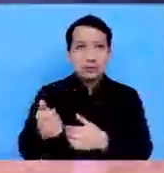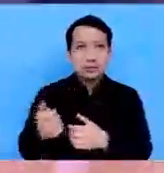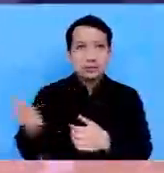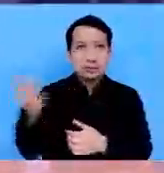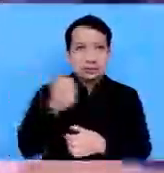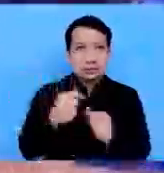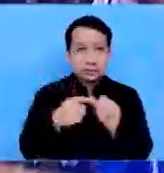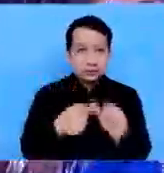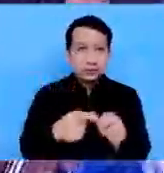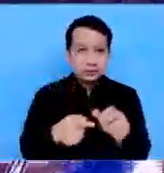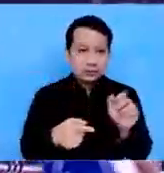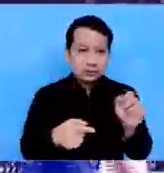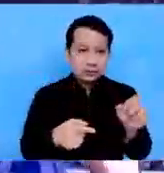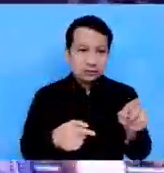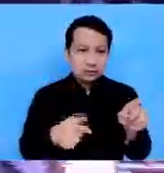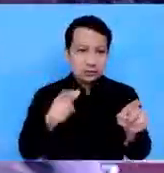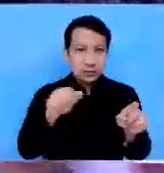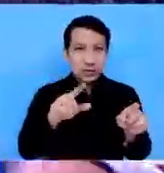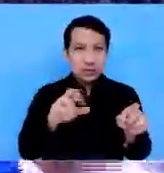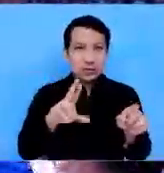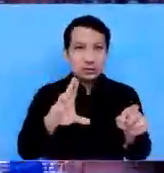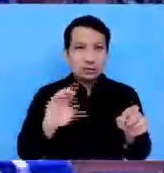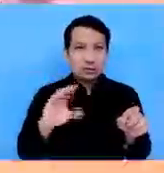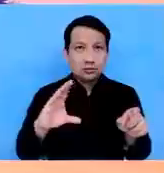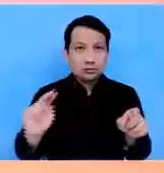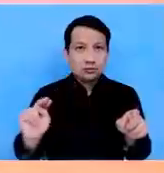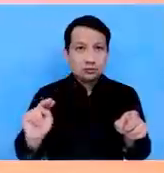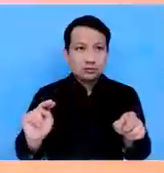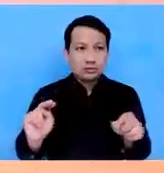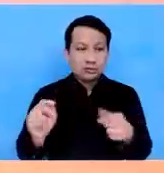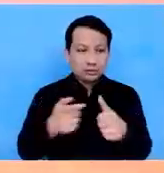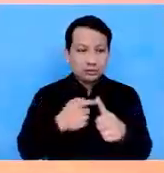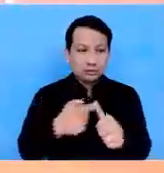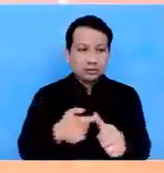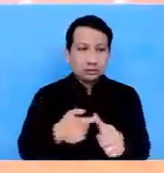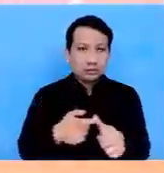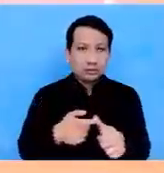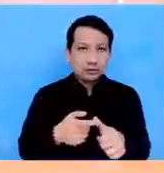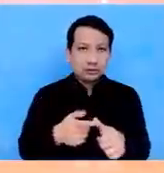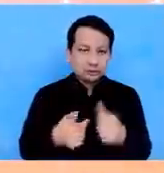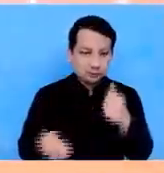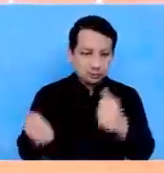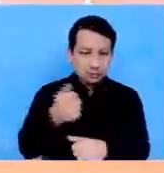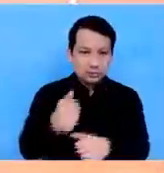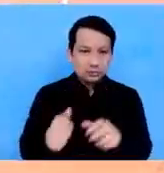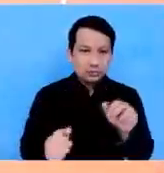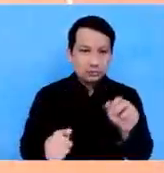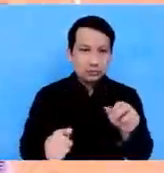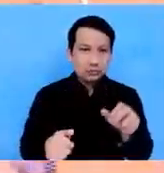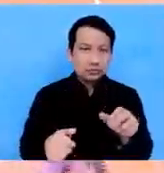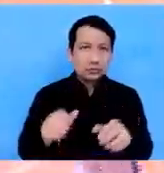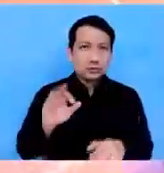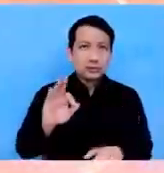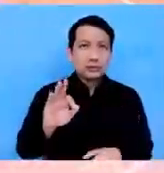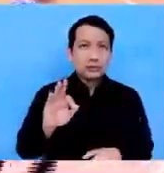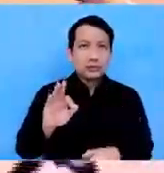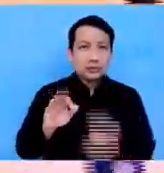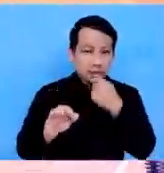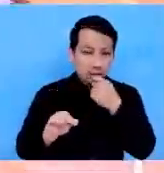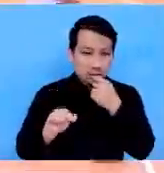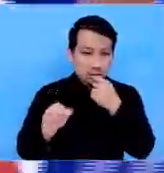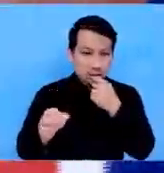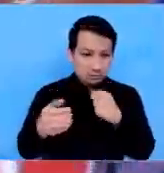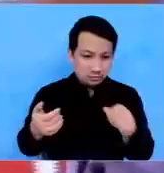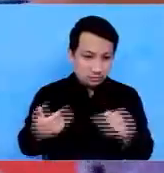11 points ni Harold Alarcon. Nandoon din ang running game ng Fighting Maroons na nagtala ng 13 fast break points. Lucero,